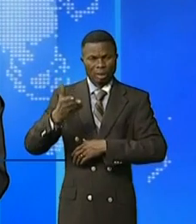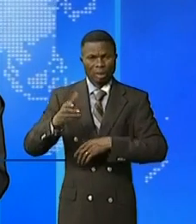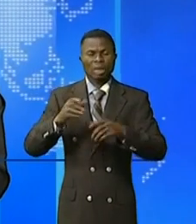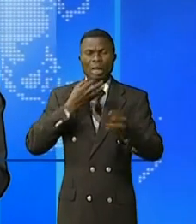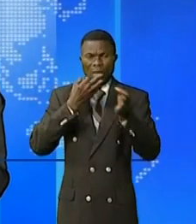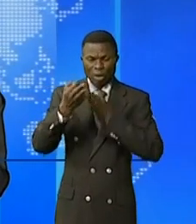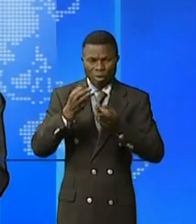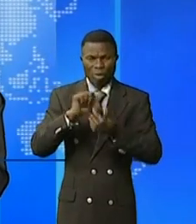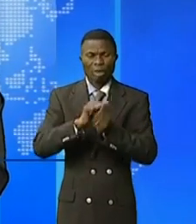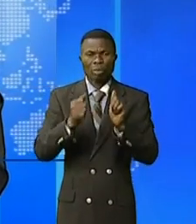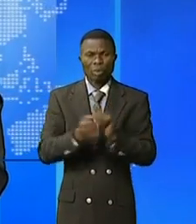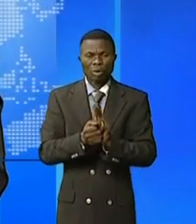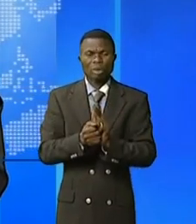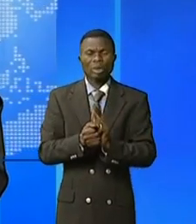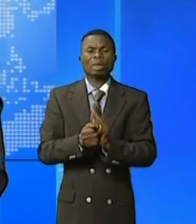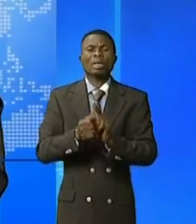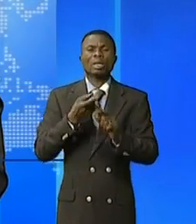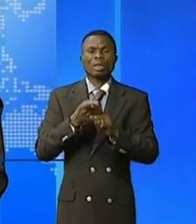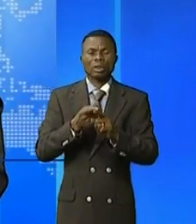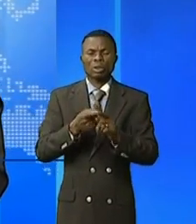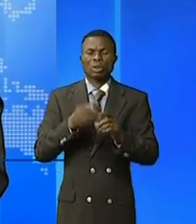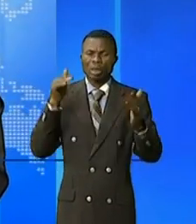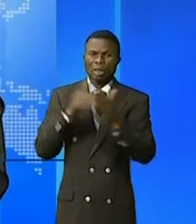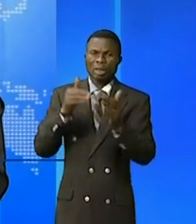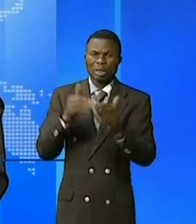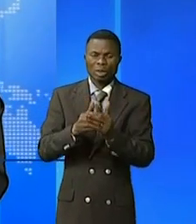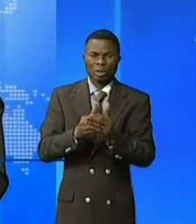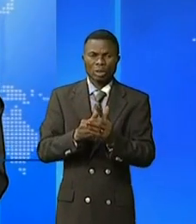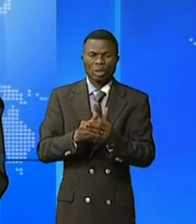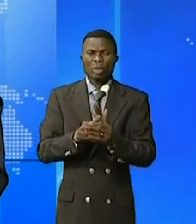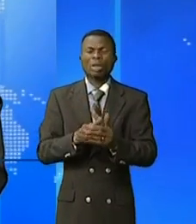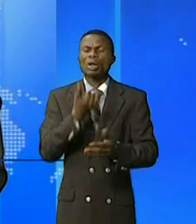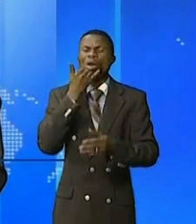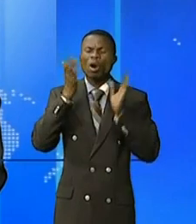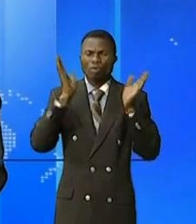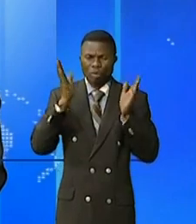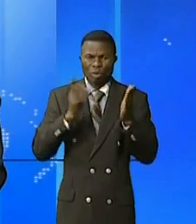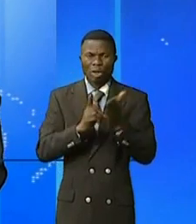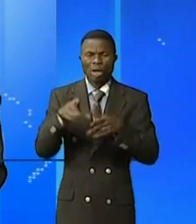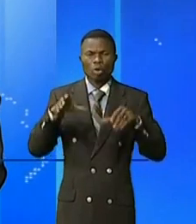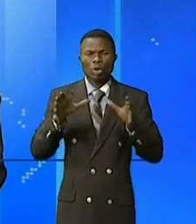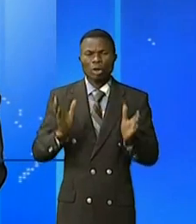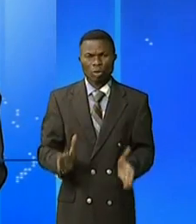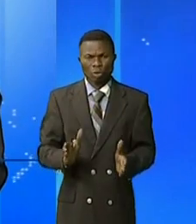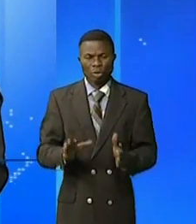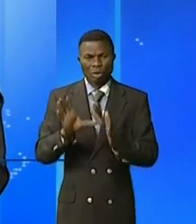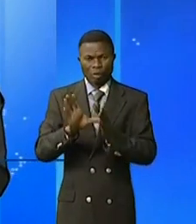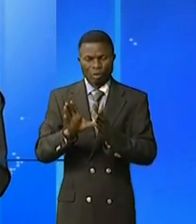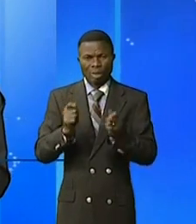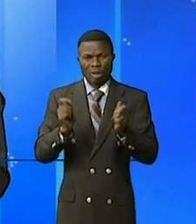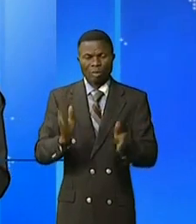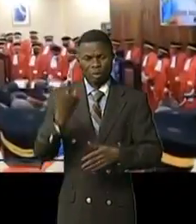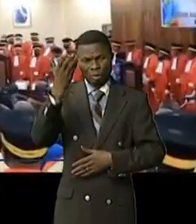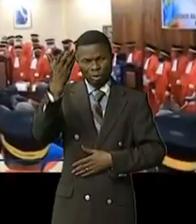revenu sur les questions liées à la répression des infractions flagrantes en droit congolais. C'est un reportage de Cédric